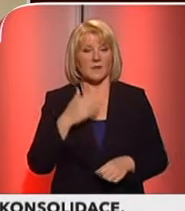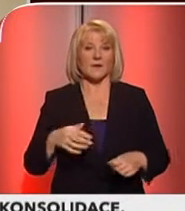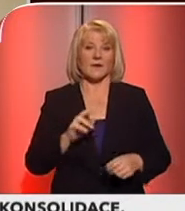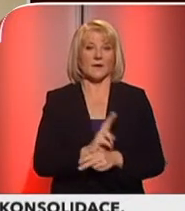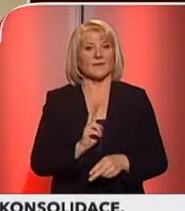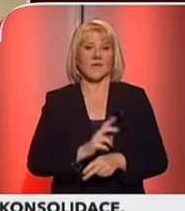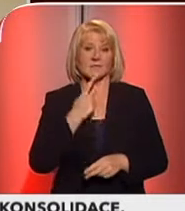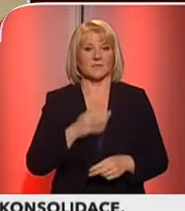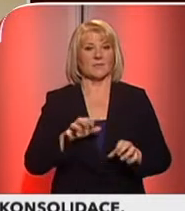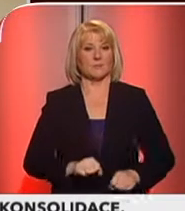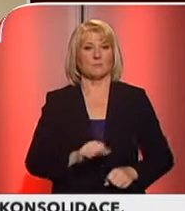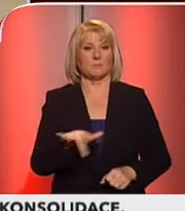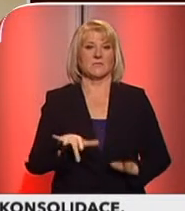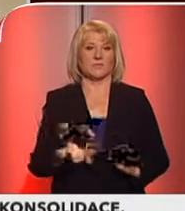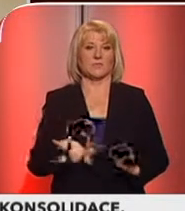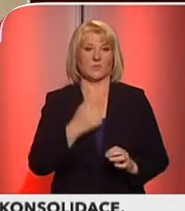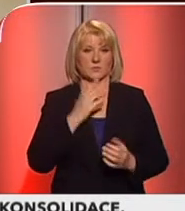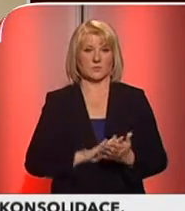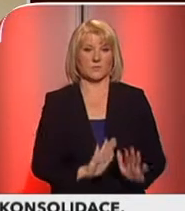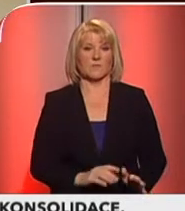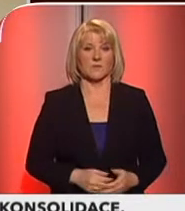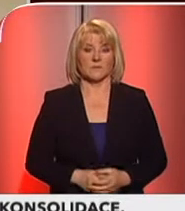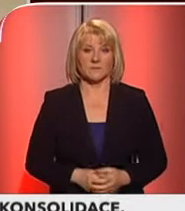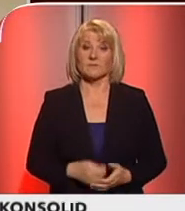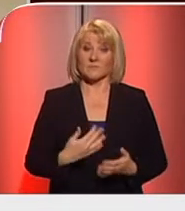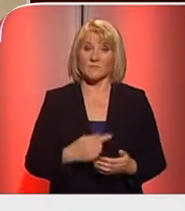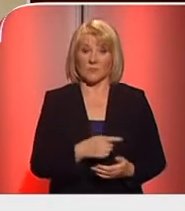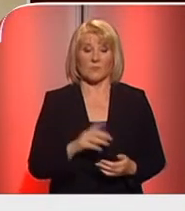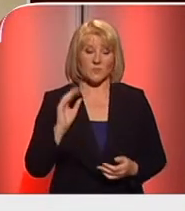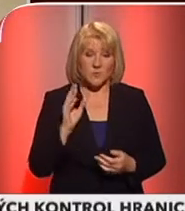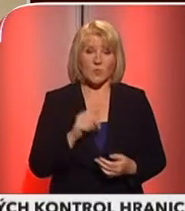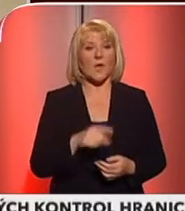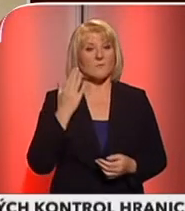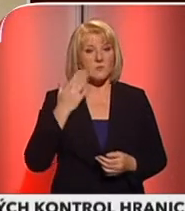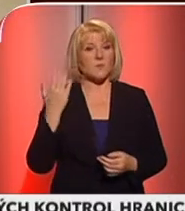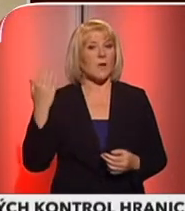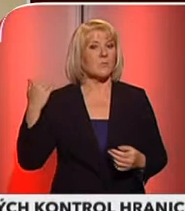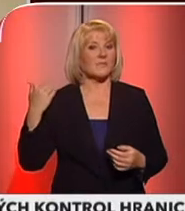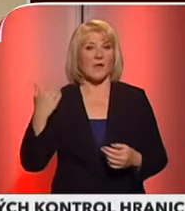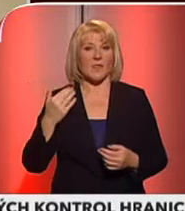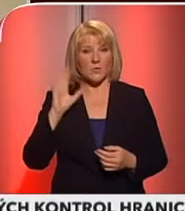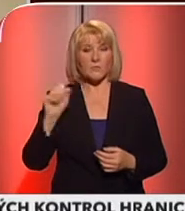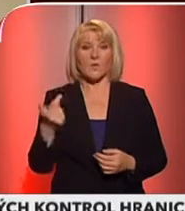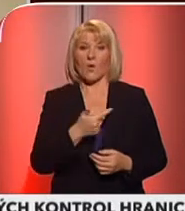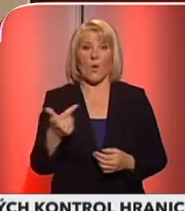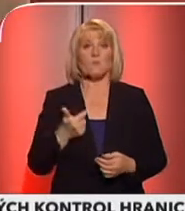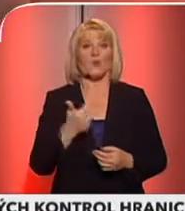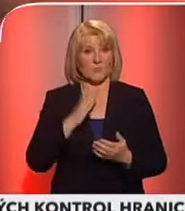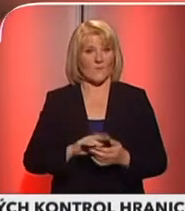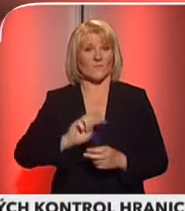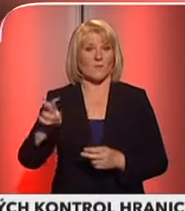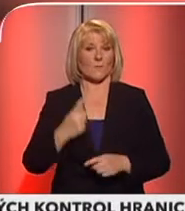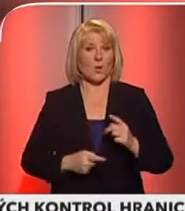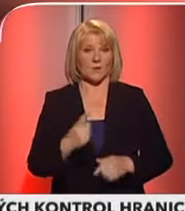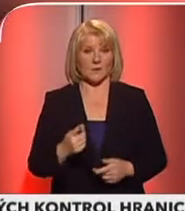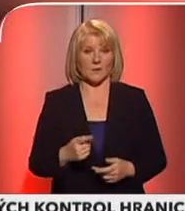pozic. Tak když si toto poslechnete, když si vzpomenete na své předchůdce, kteří oba skončili v politice,